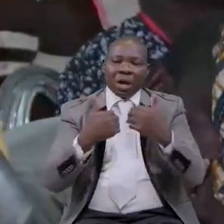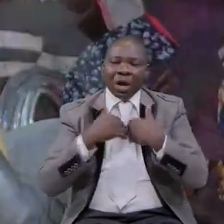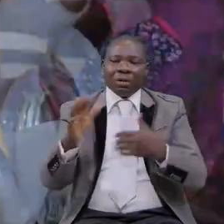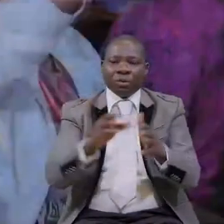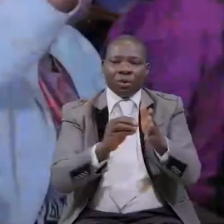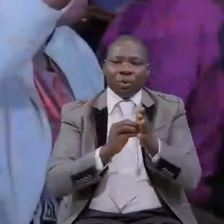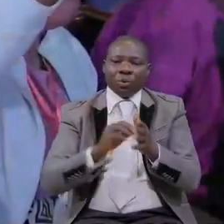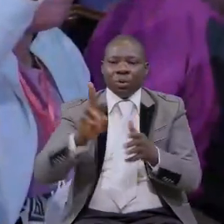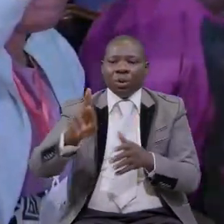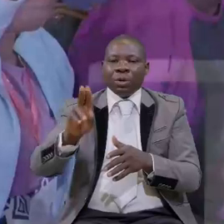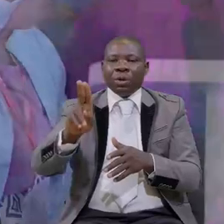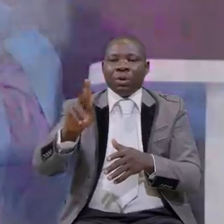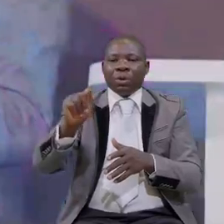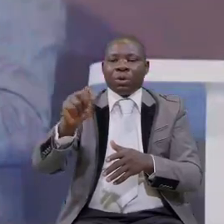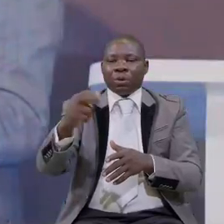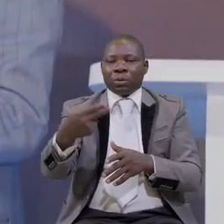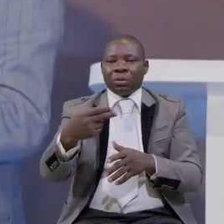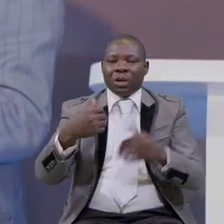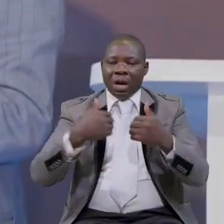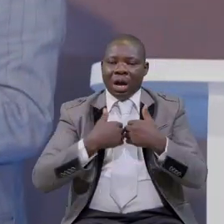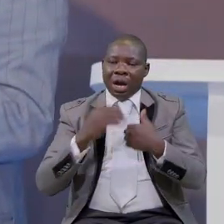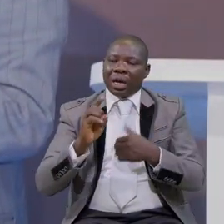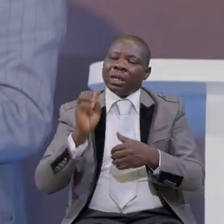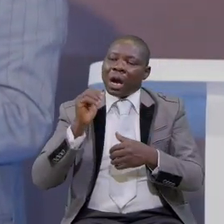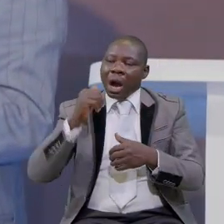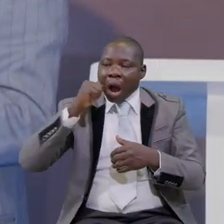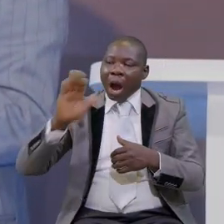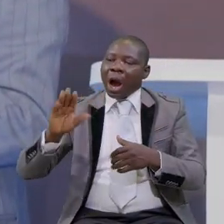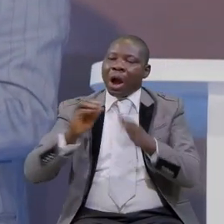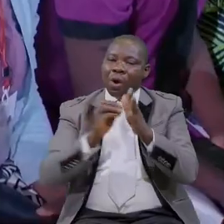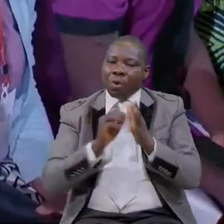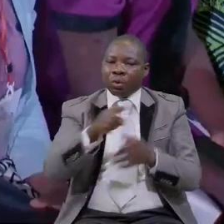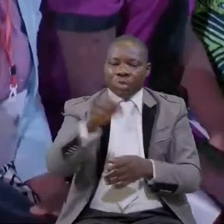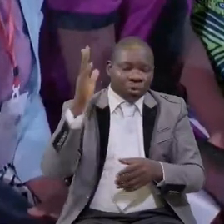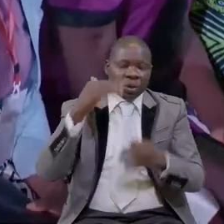Ruth avait pour elle, tu auras pour toi.